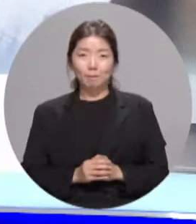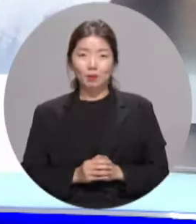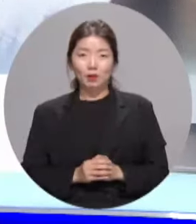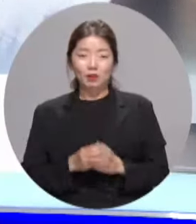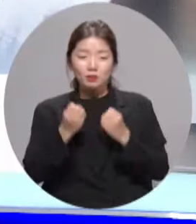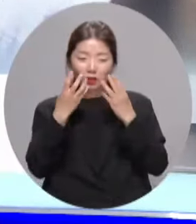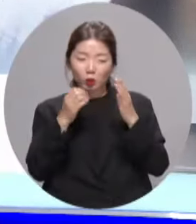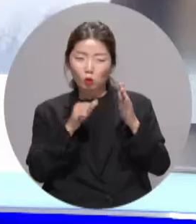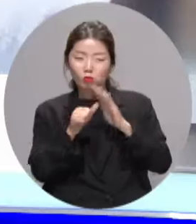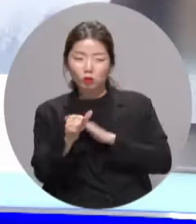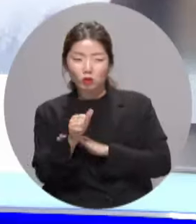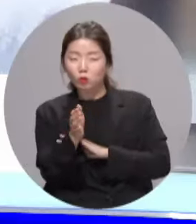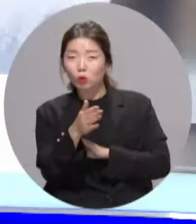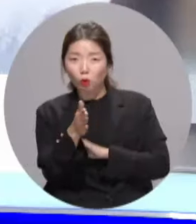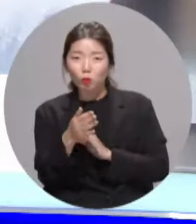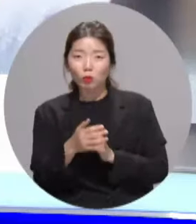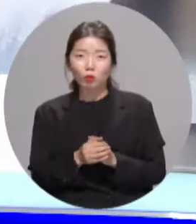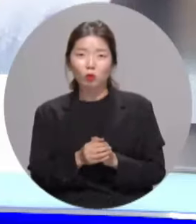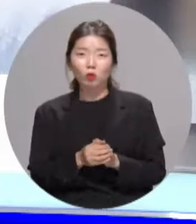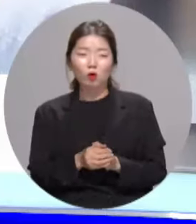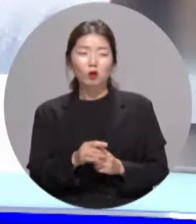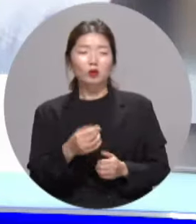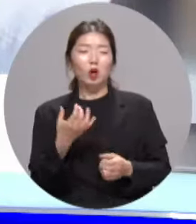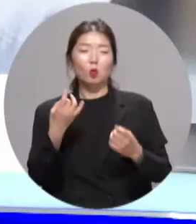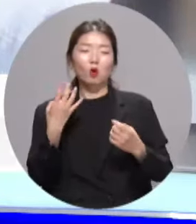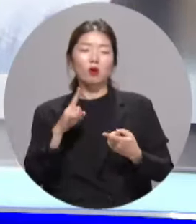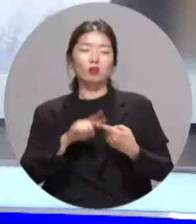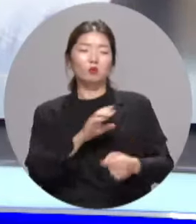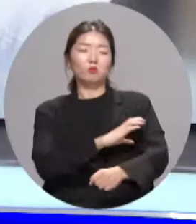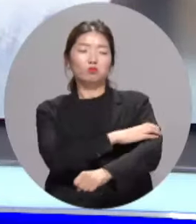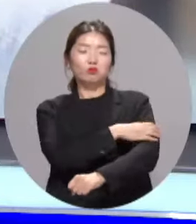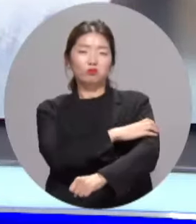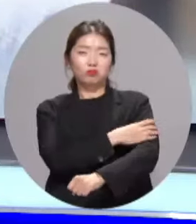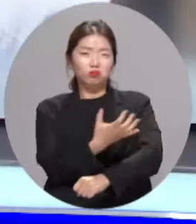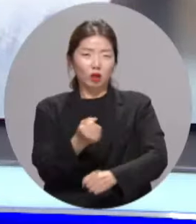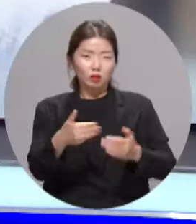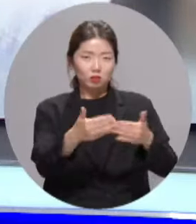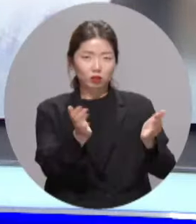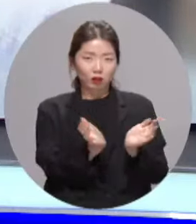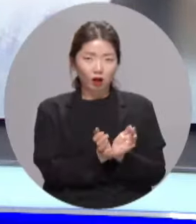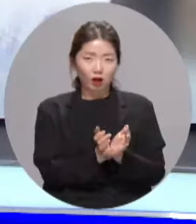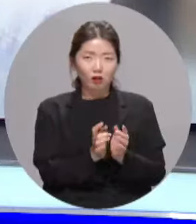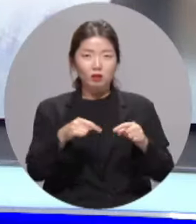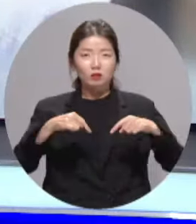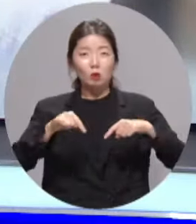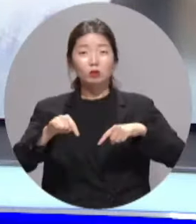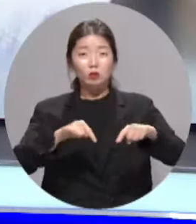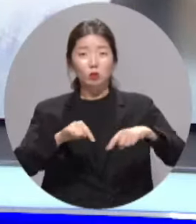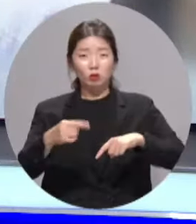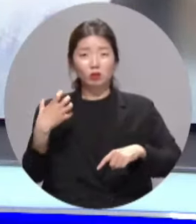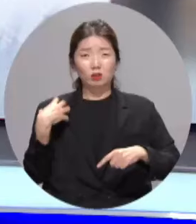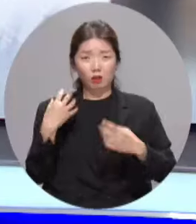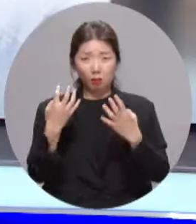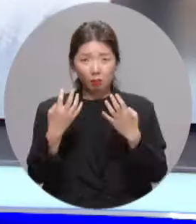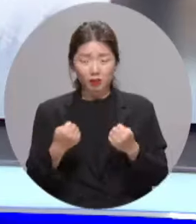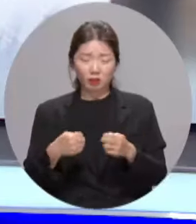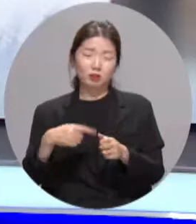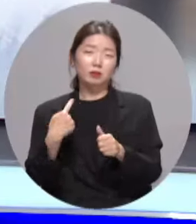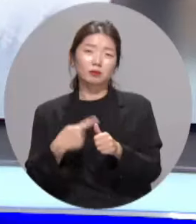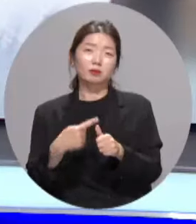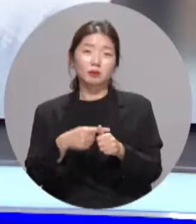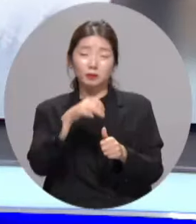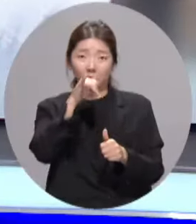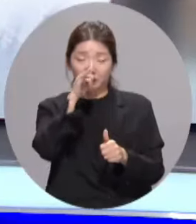인재 발굴과 육성은 외면하고 기득권 유지에만 급급한 정당과 기성 정치권의 책임이 크다는 비판이 나오고